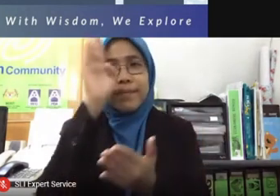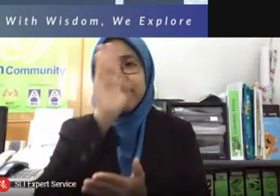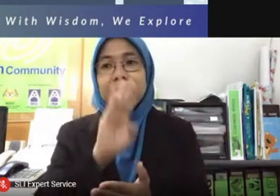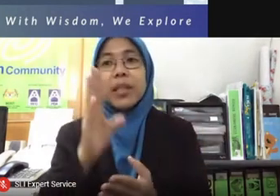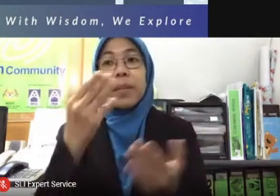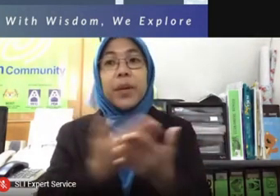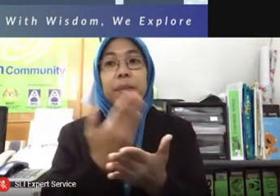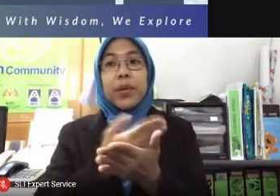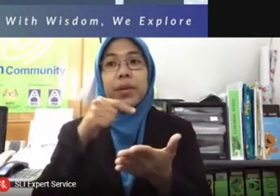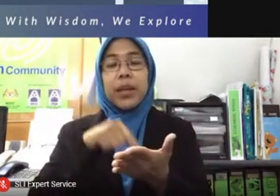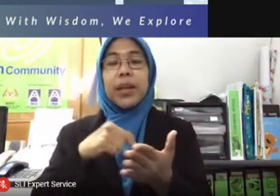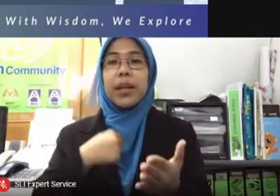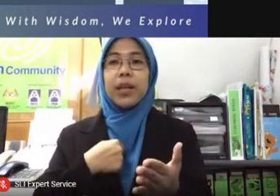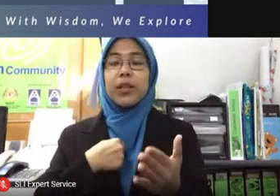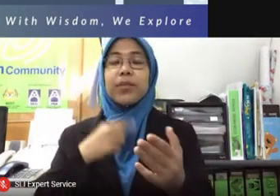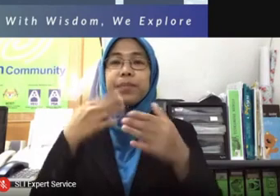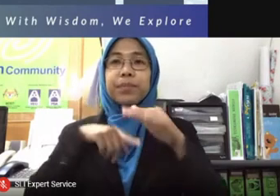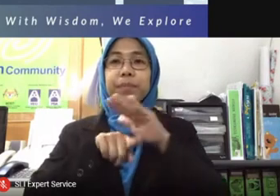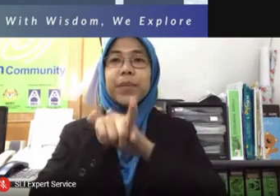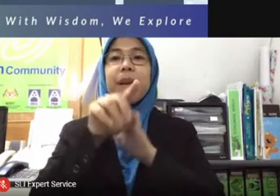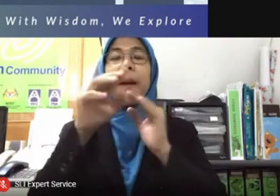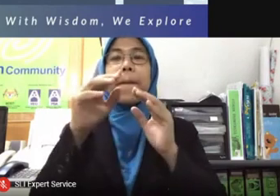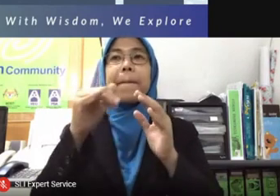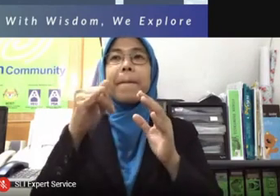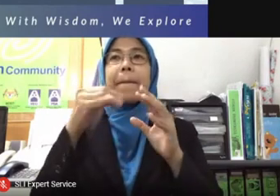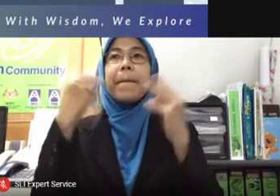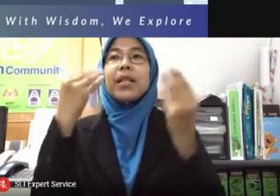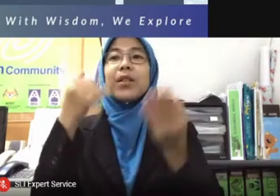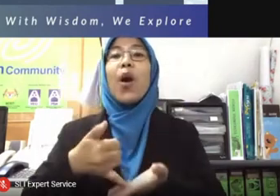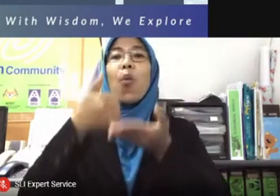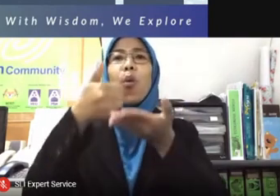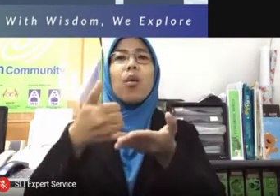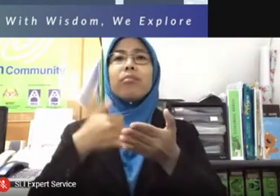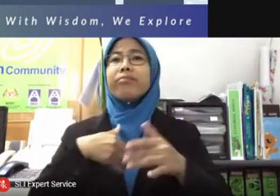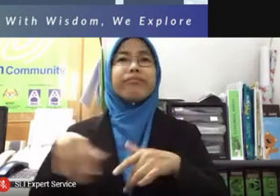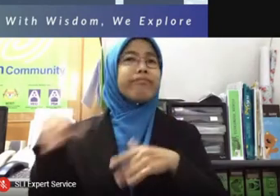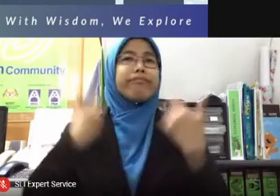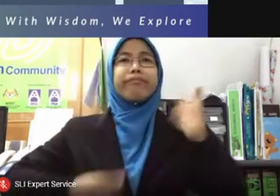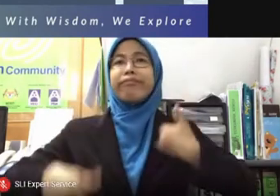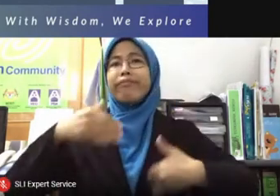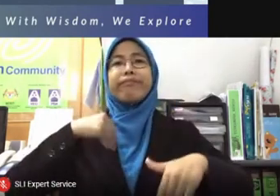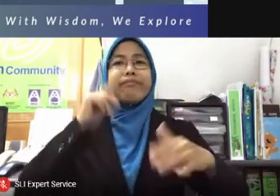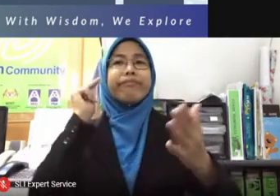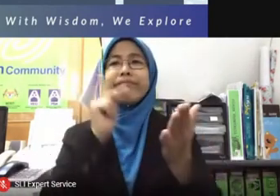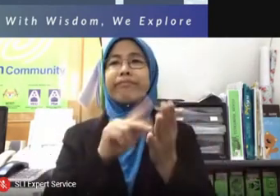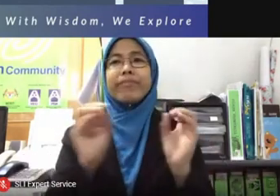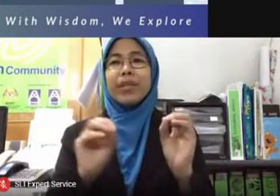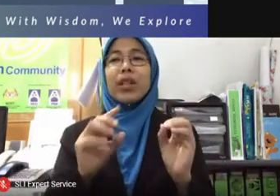baru-baru ni masuk ke majlis untuk menerima satu award di Johor Bahru. Saya tak kenal siapa-siapa pun kecuali saya punya suami masa tu.